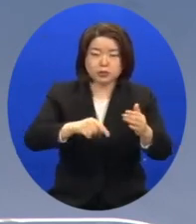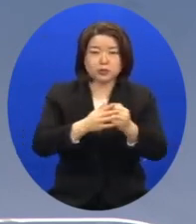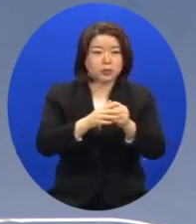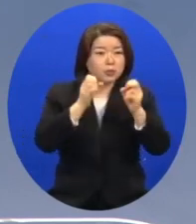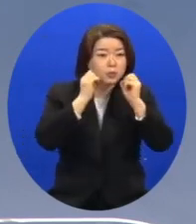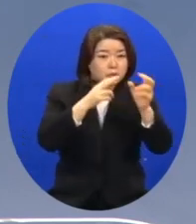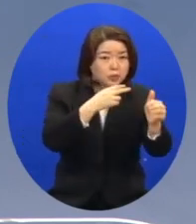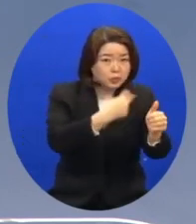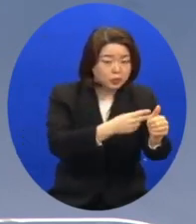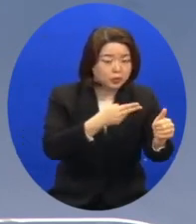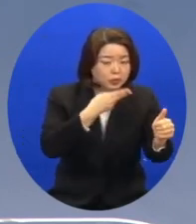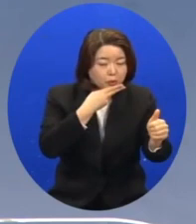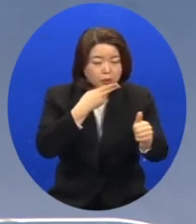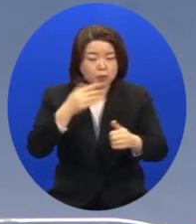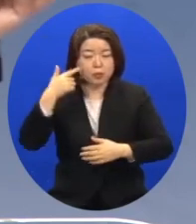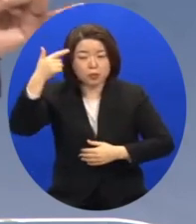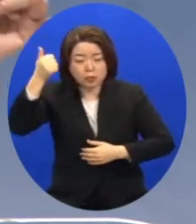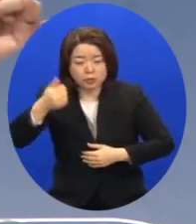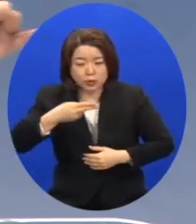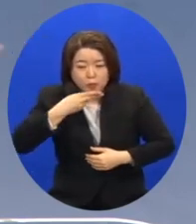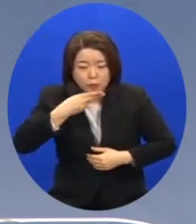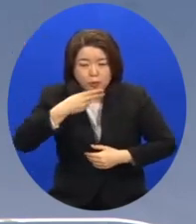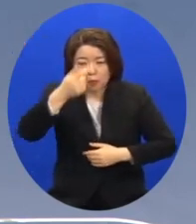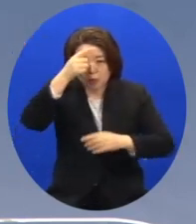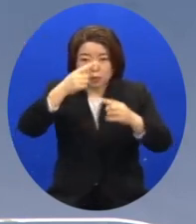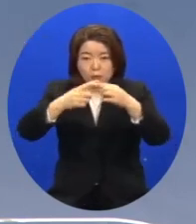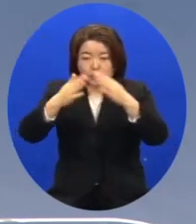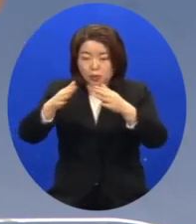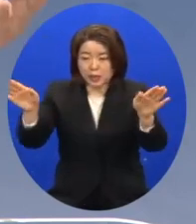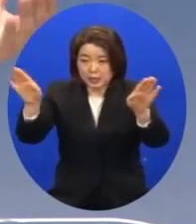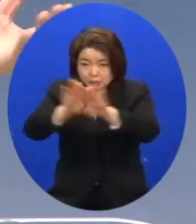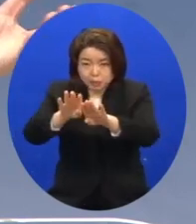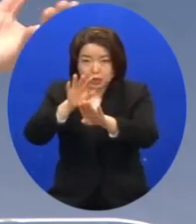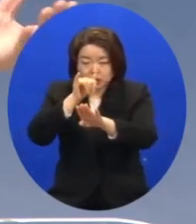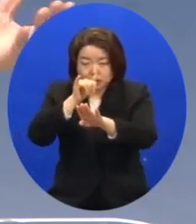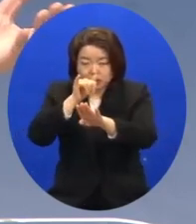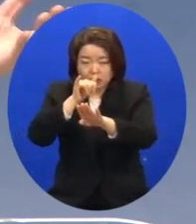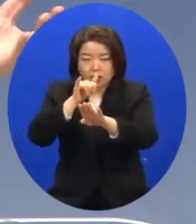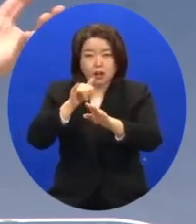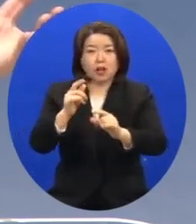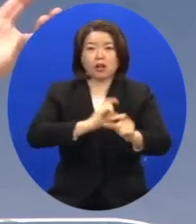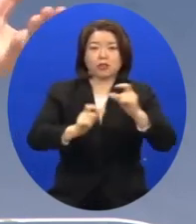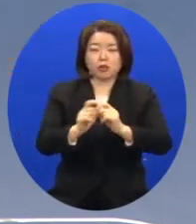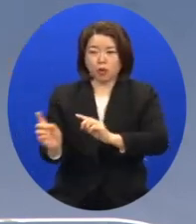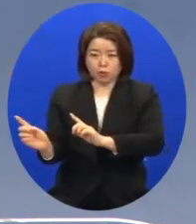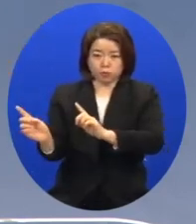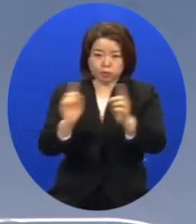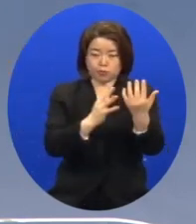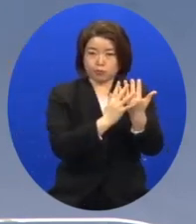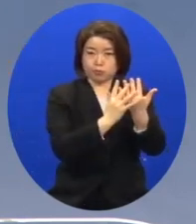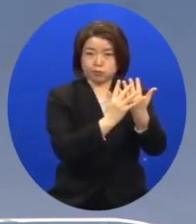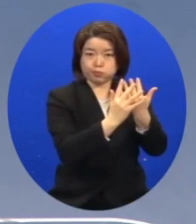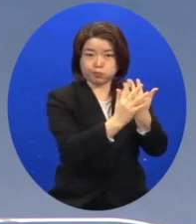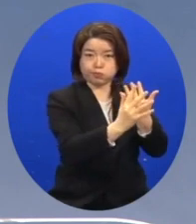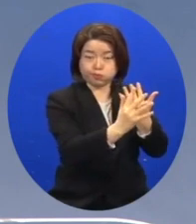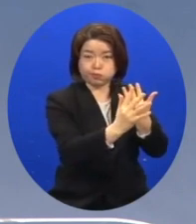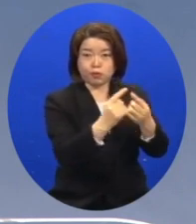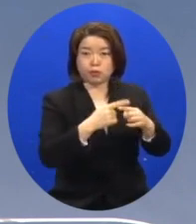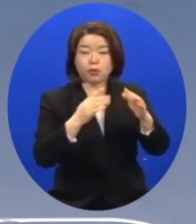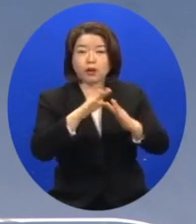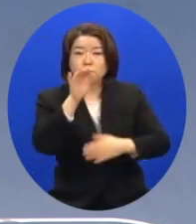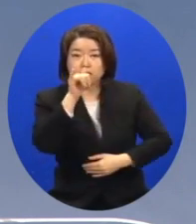목사도 없고 예배당 도 다 문 닫았는데 더 풍운개는 교회가 있었습니다 더 부웅 길이 되는